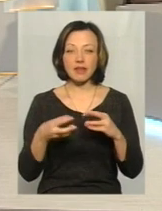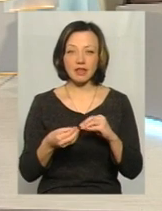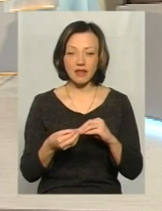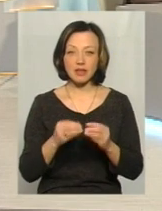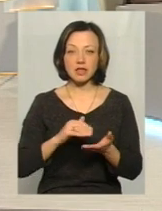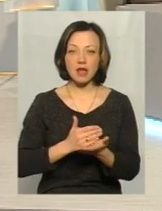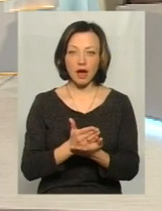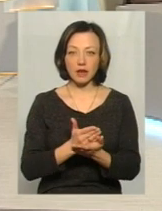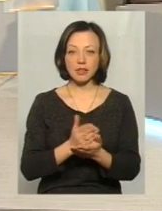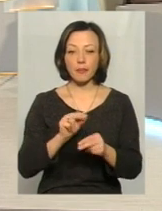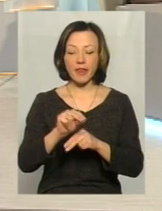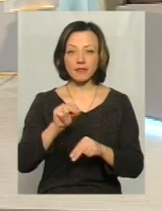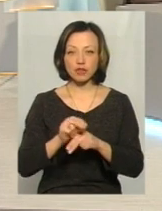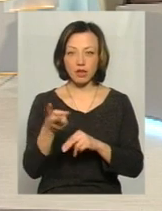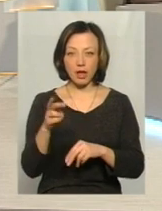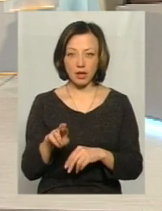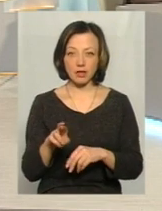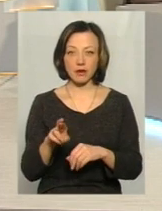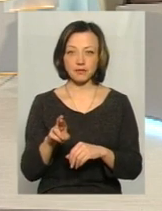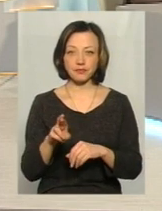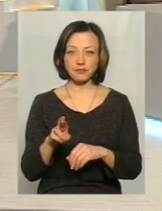і якість навчання у